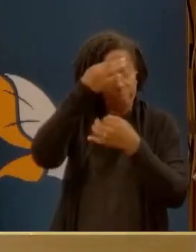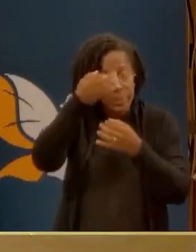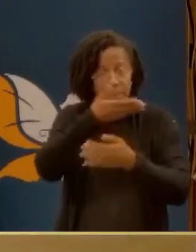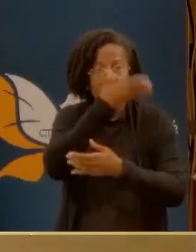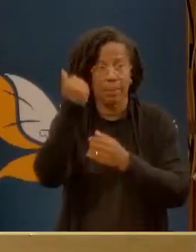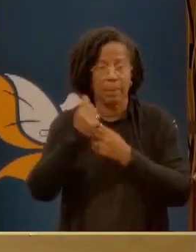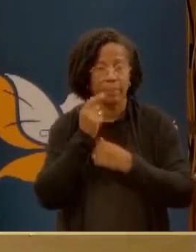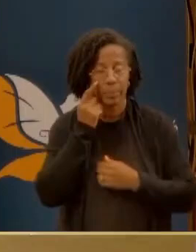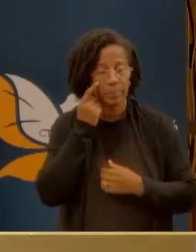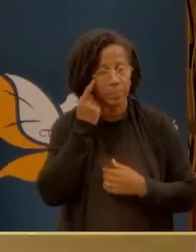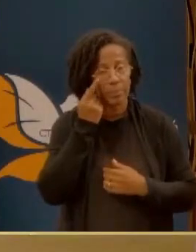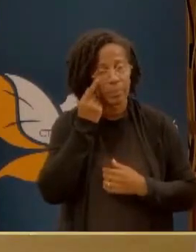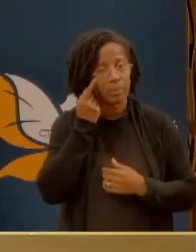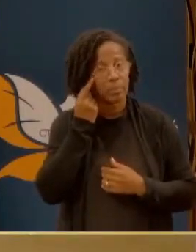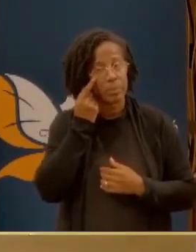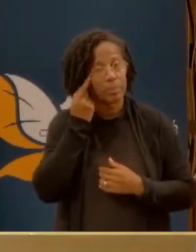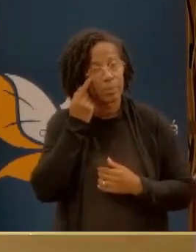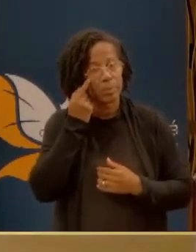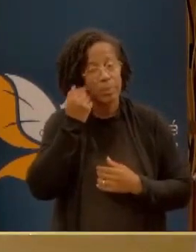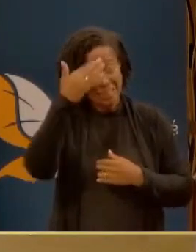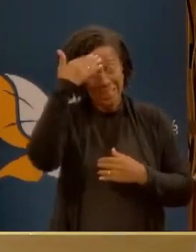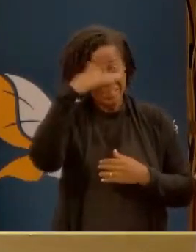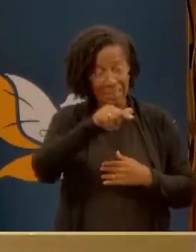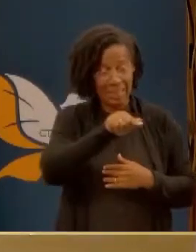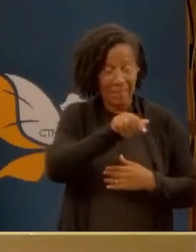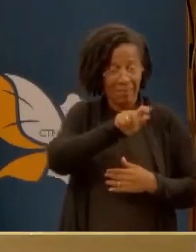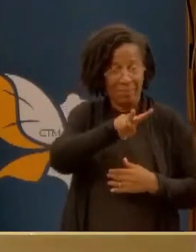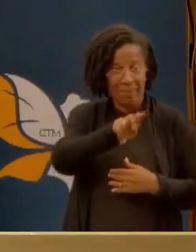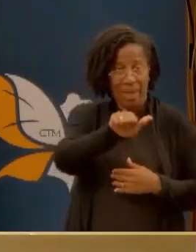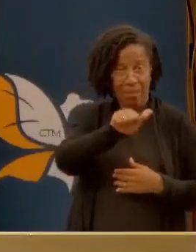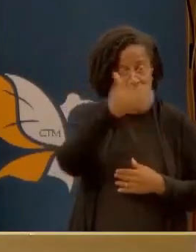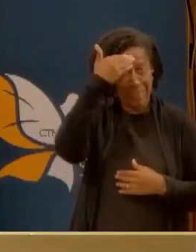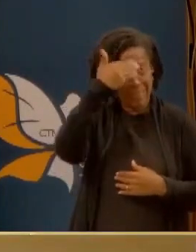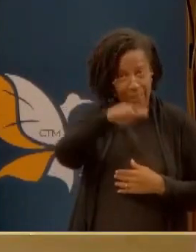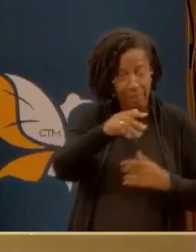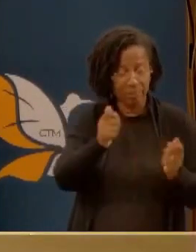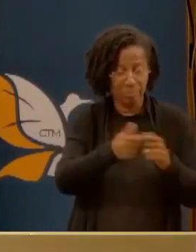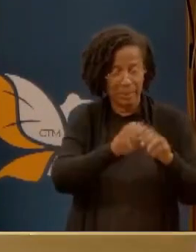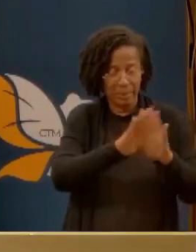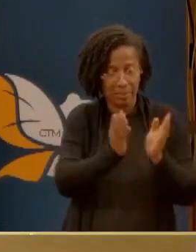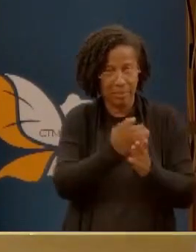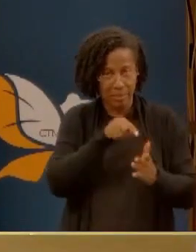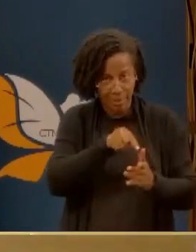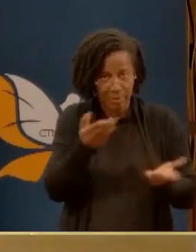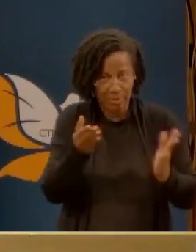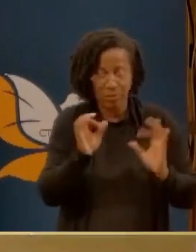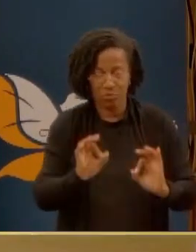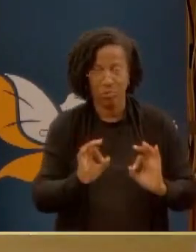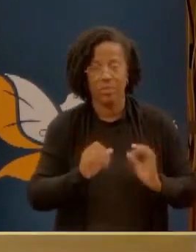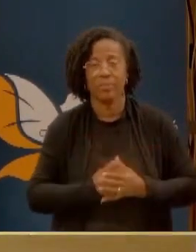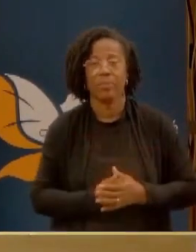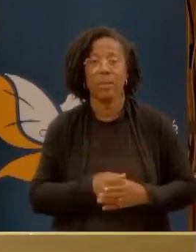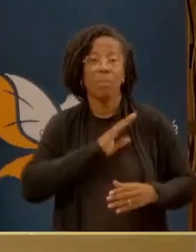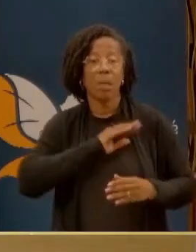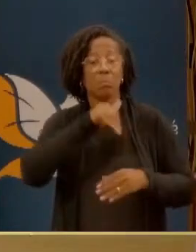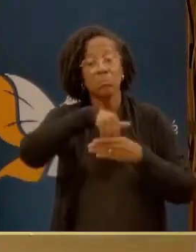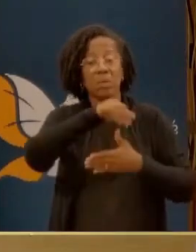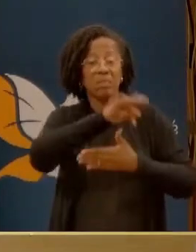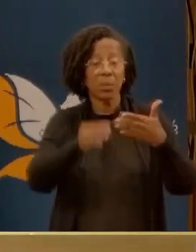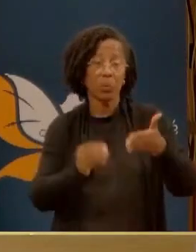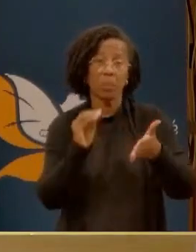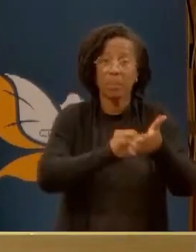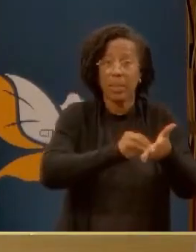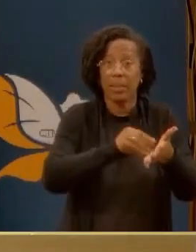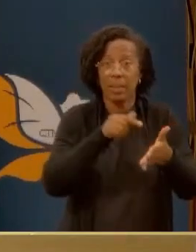Il sait par contre quel est le montant de la TVA, puisque sa TVA, on lui indique sur sa facture, on lui indique